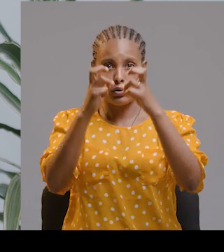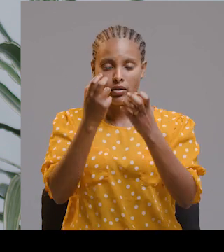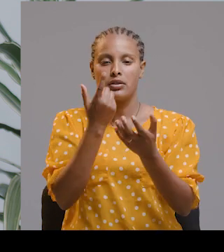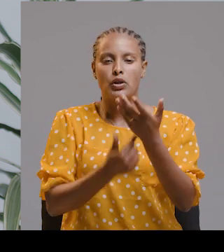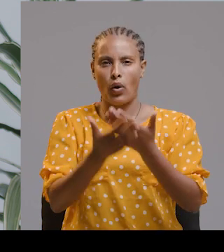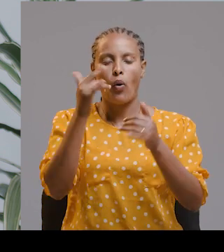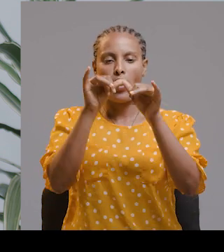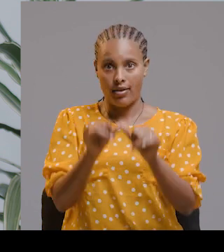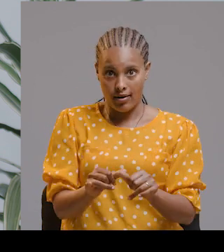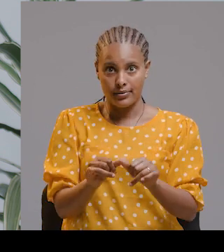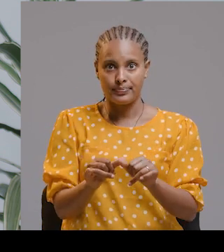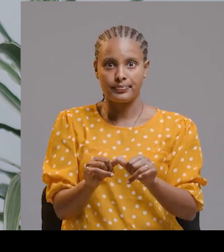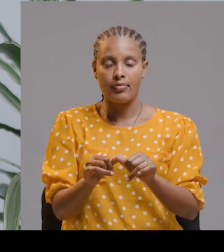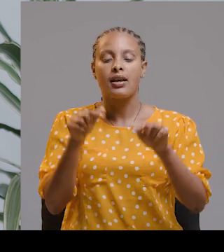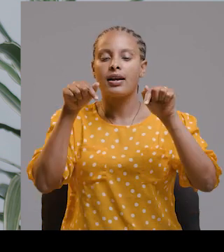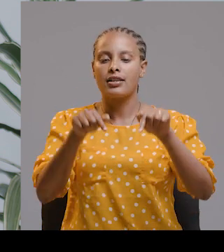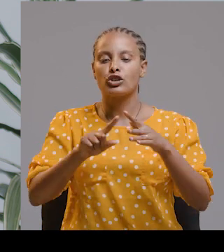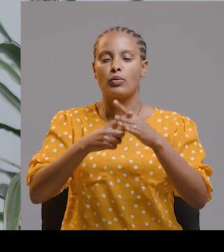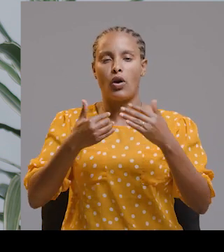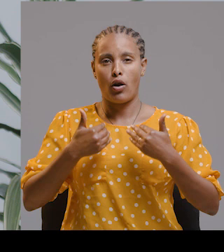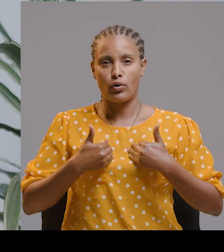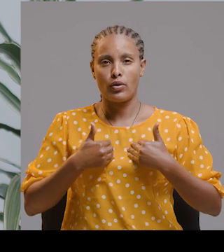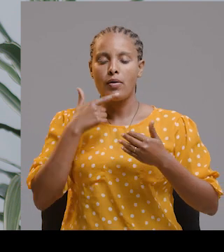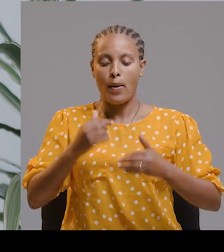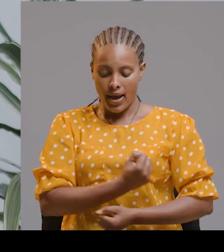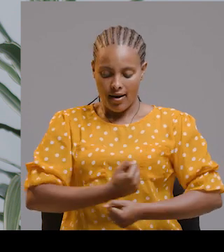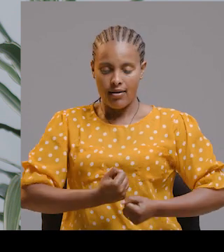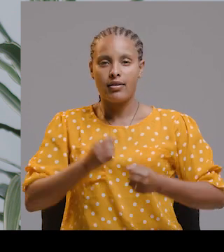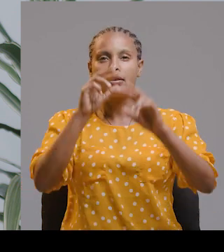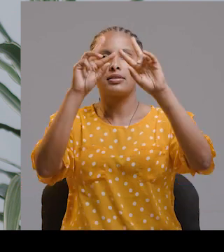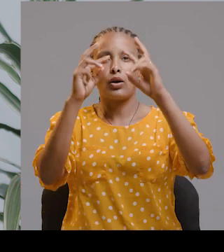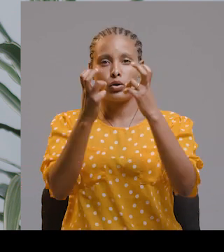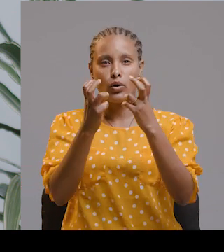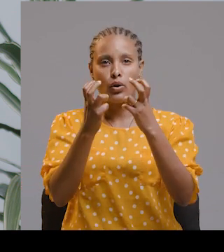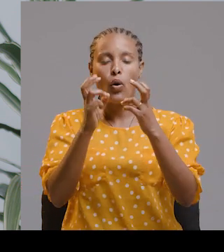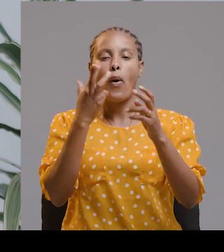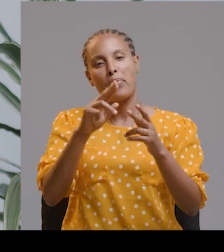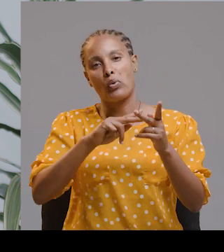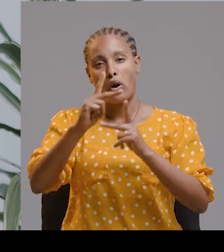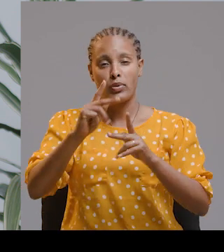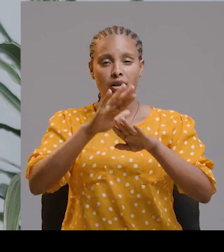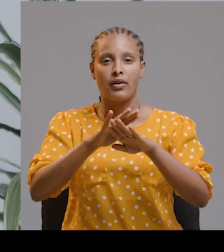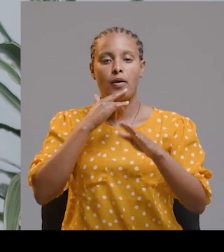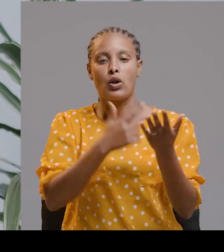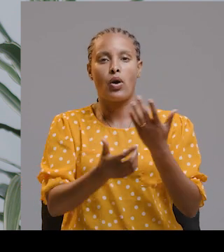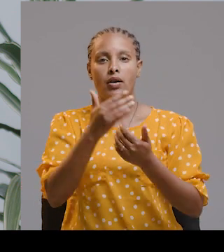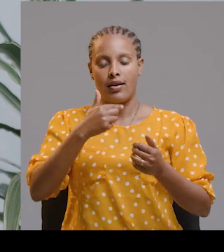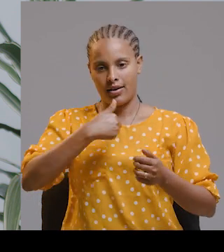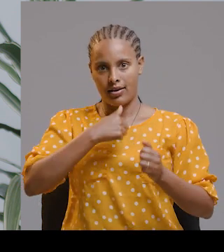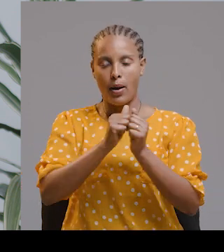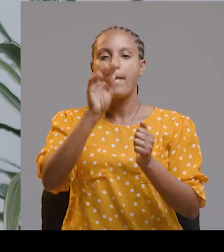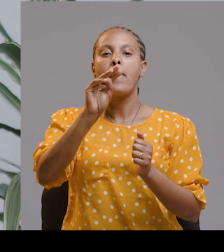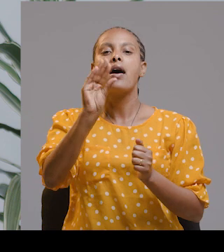نسان سن وعی گوی تنال کازاری جمهوریلوتن یا مکانات رئیس گودایوچ و امروز برنامه‌شلای یا من نگویدمو